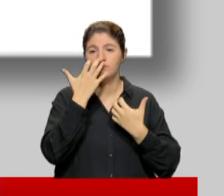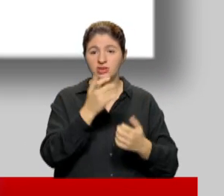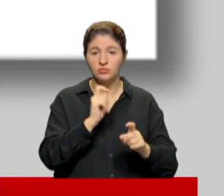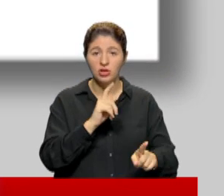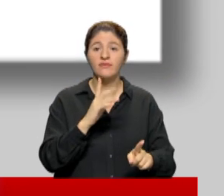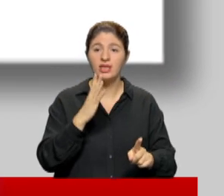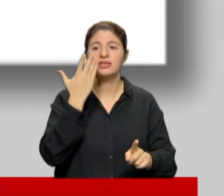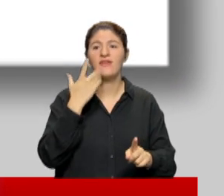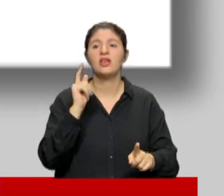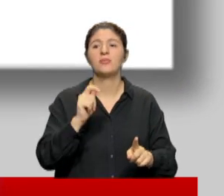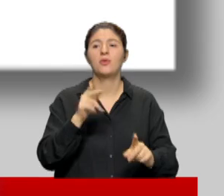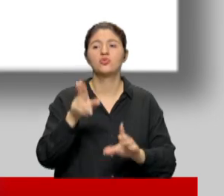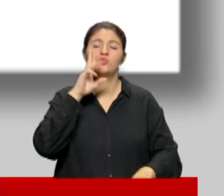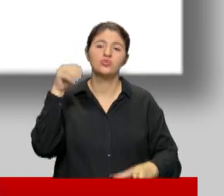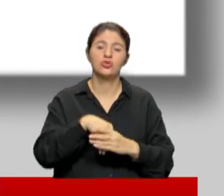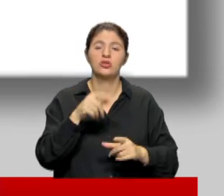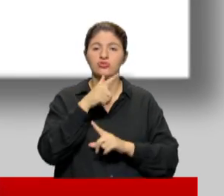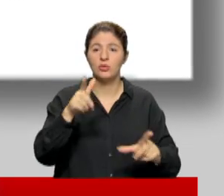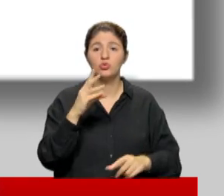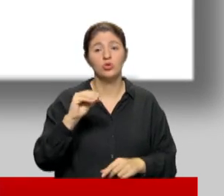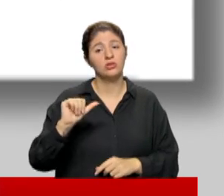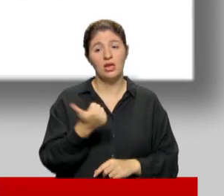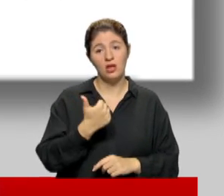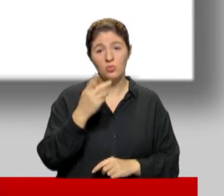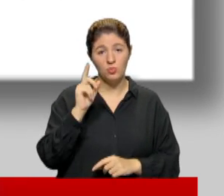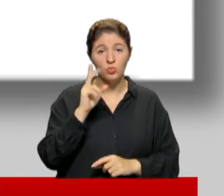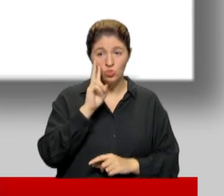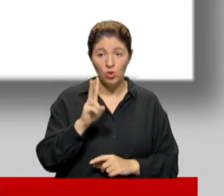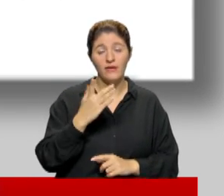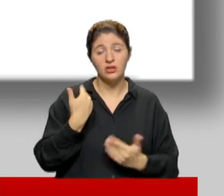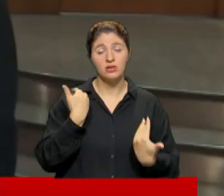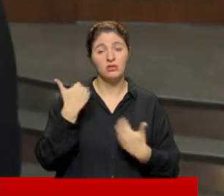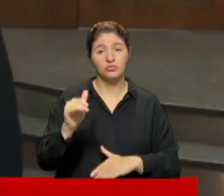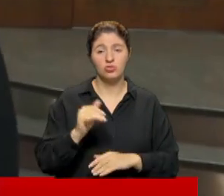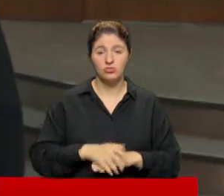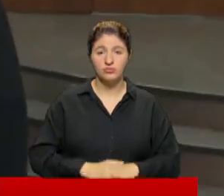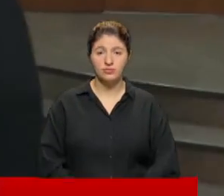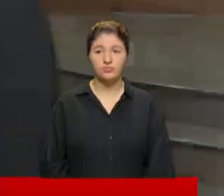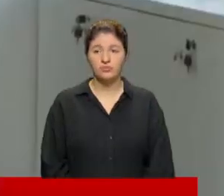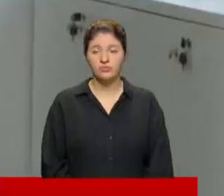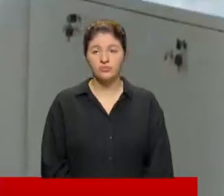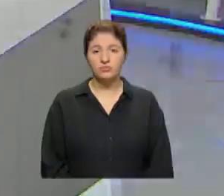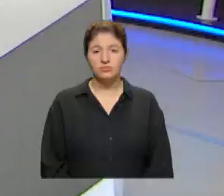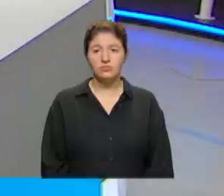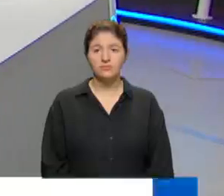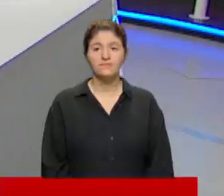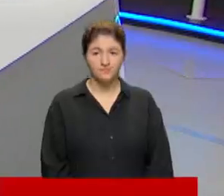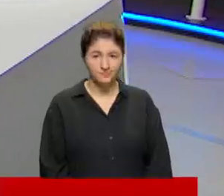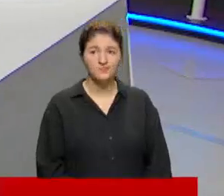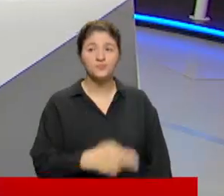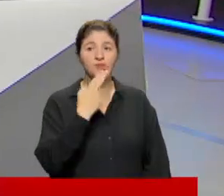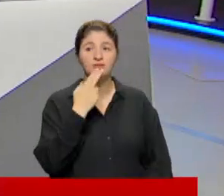keyfi uygulamalara son verecek olan çağrısını kıymetli buluyor ve destekliyoruz